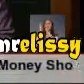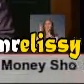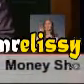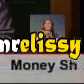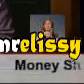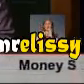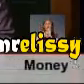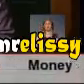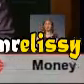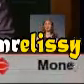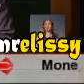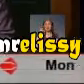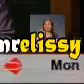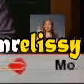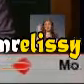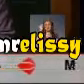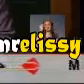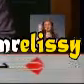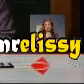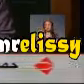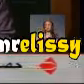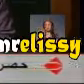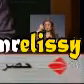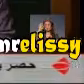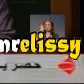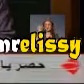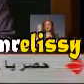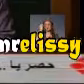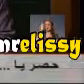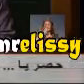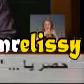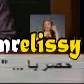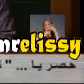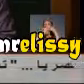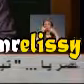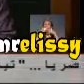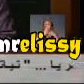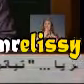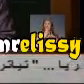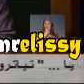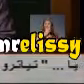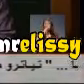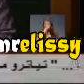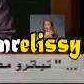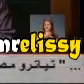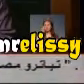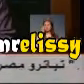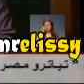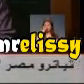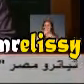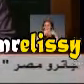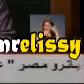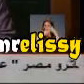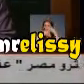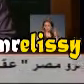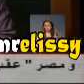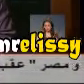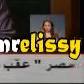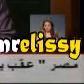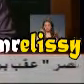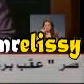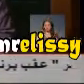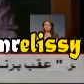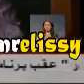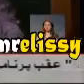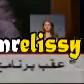ممكن نحاسبه اذا فشلنا لا قدر الله ده اذا كنا هنحاسب اي مسؤول اخطا واضح ما عندناش اي